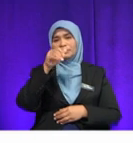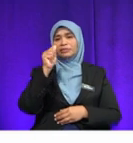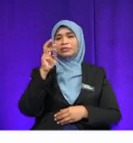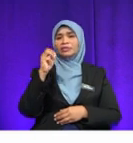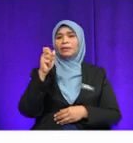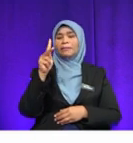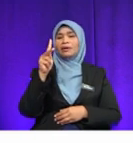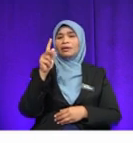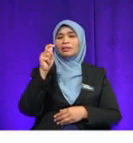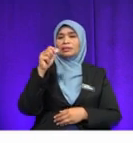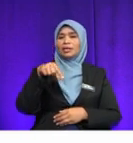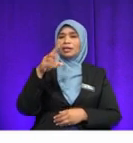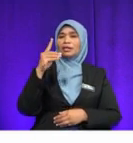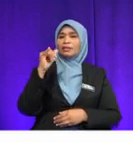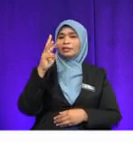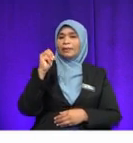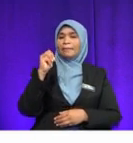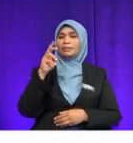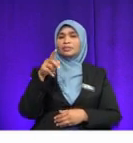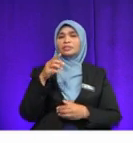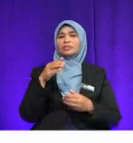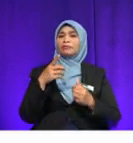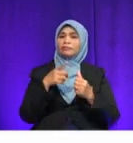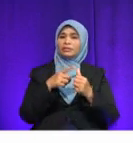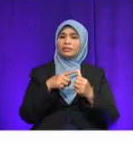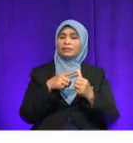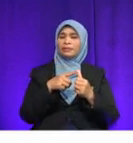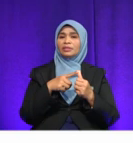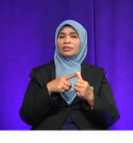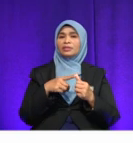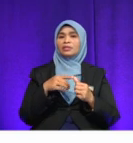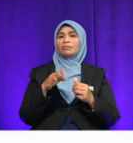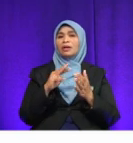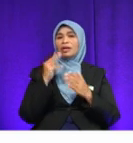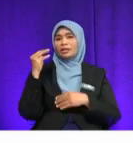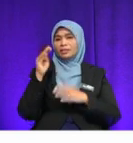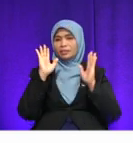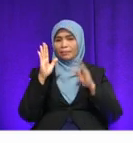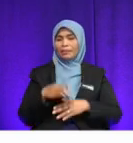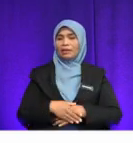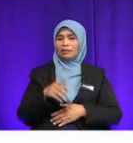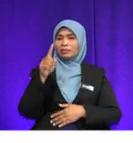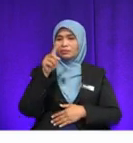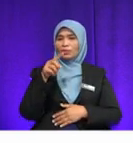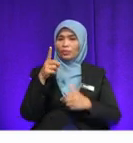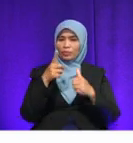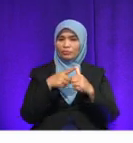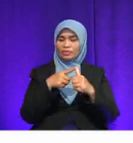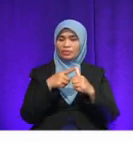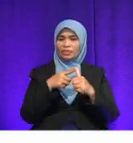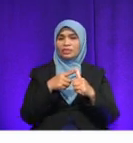tadi dahulukan salat yang waktunya terdahulu lama yang zuhur maka sembahyanglah zuhur dahulu ya oke